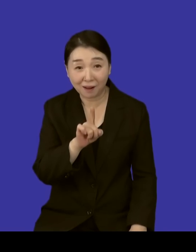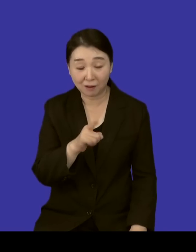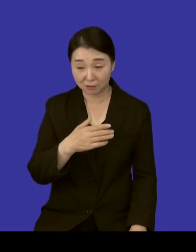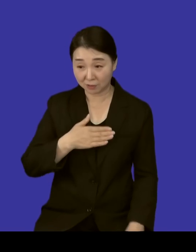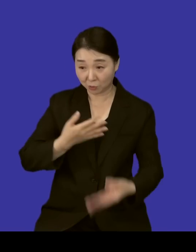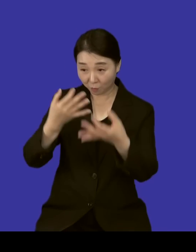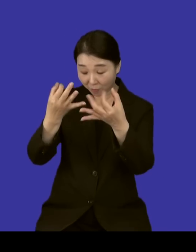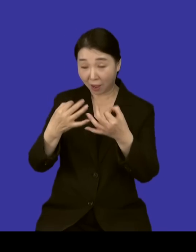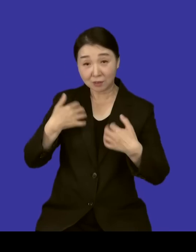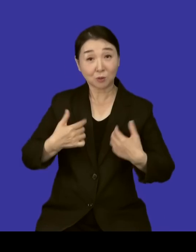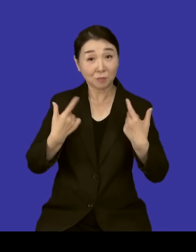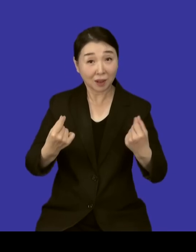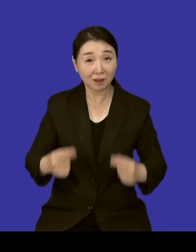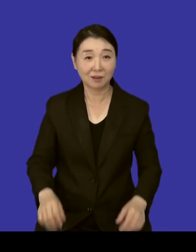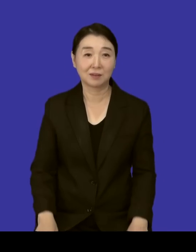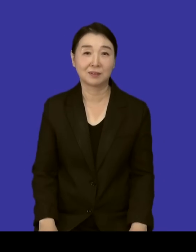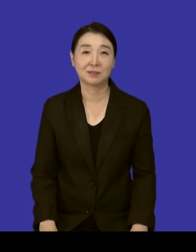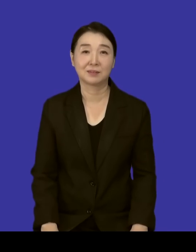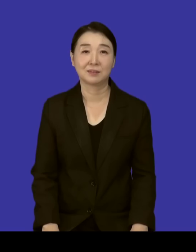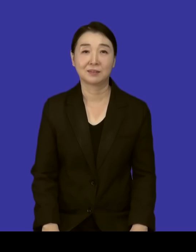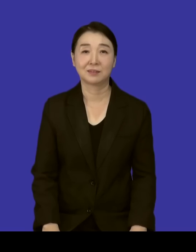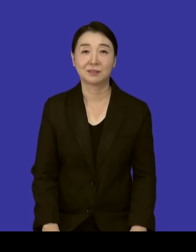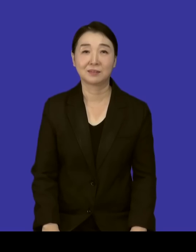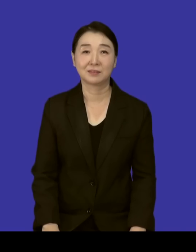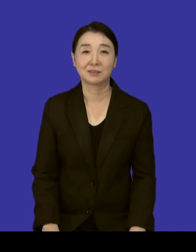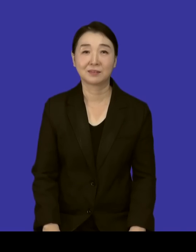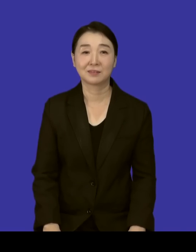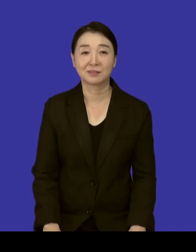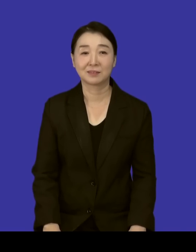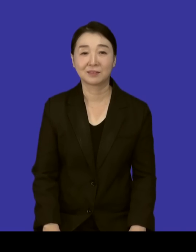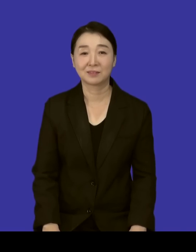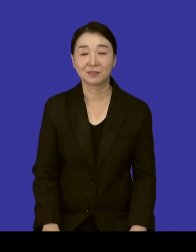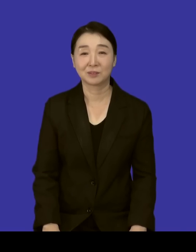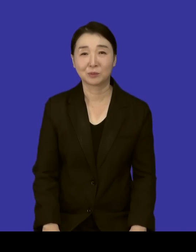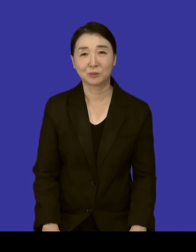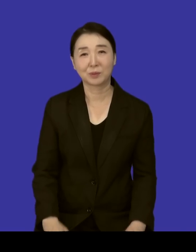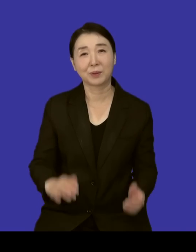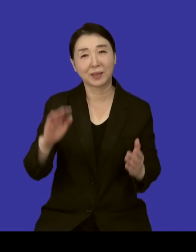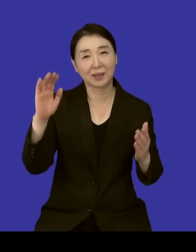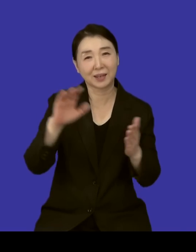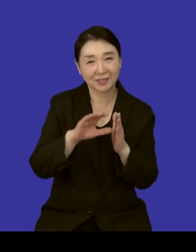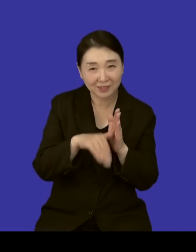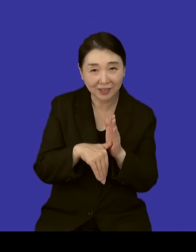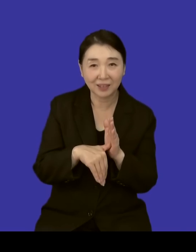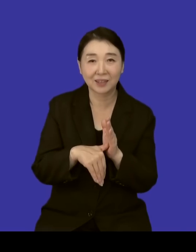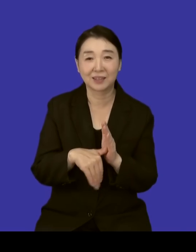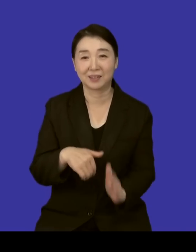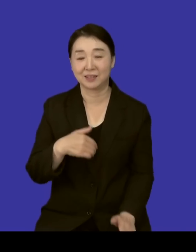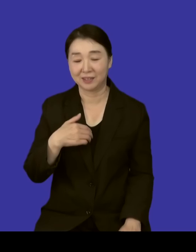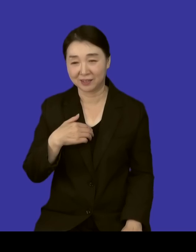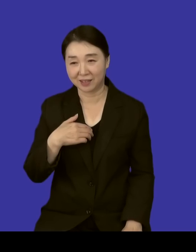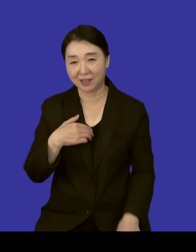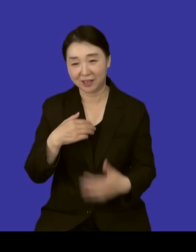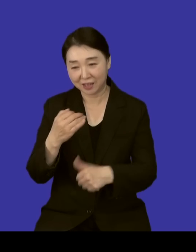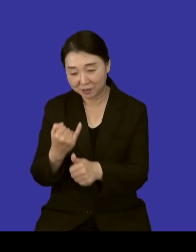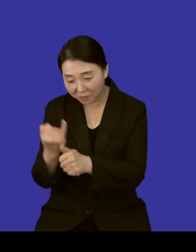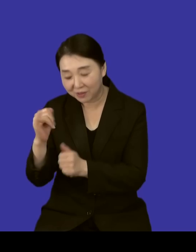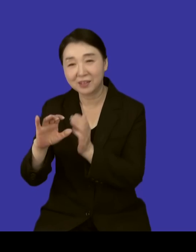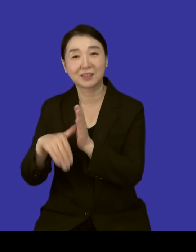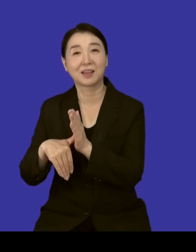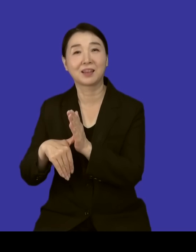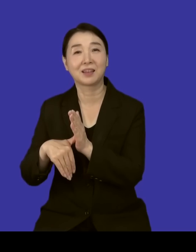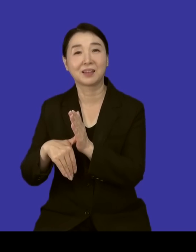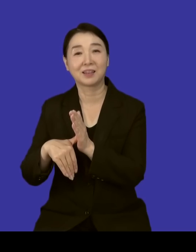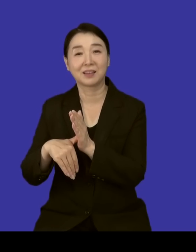네. 근데 그냥 골고루 그 네. 정말 그 학생회 때 또 이제 또 며느리 때 또